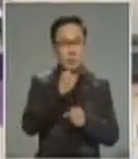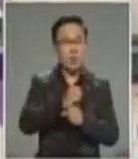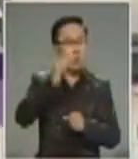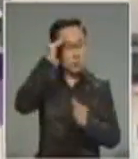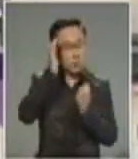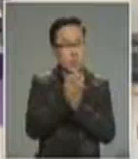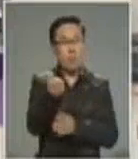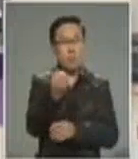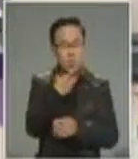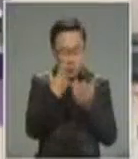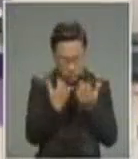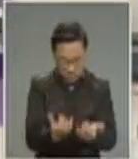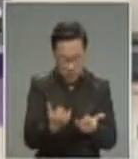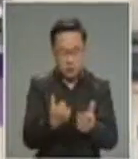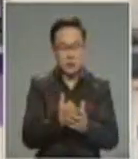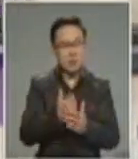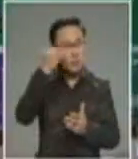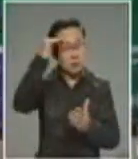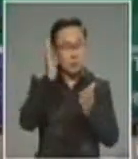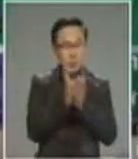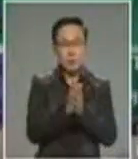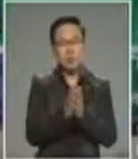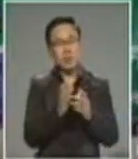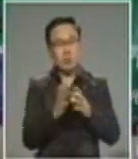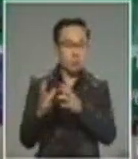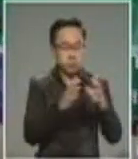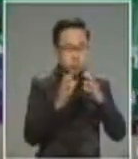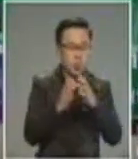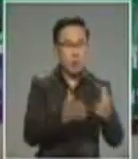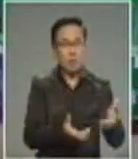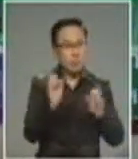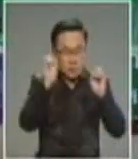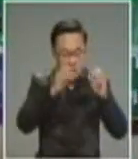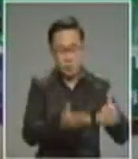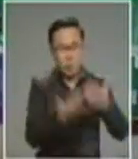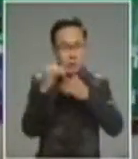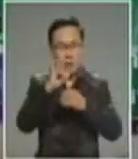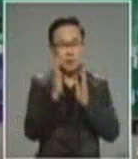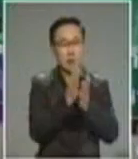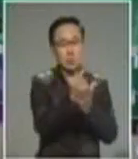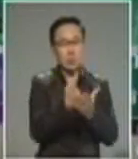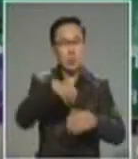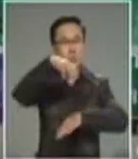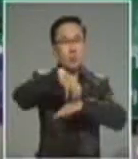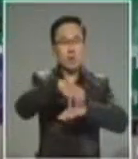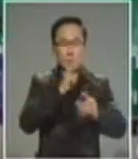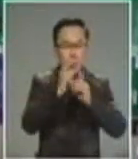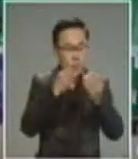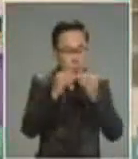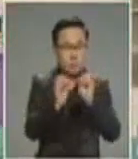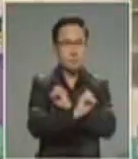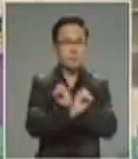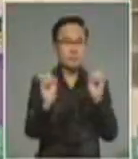ได้รายงานภาพรวมณขณะนี้นะครับยังคงเป็นไปด้วยความสงบเรียบร้อยแต่พบว่าไม่มีตัวแทนของทางวัดเข้ามาเจรจาหรือพูดคุย